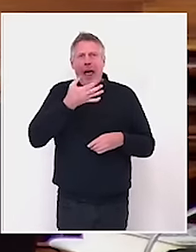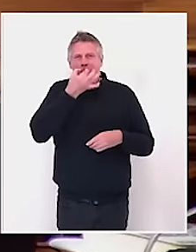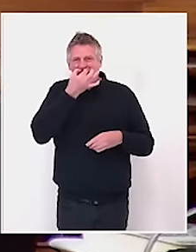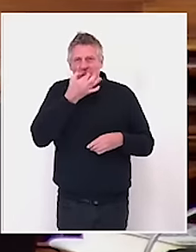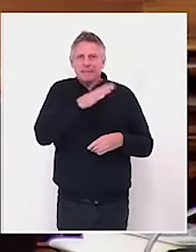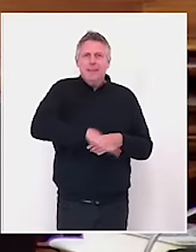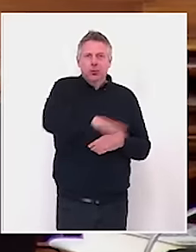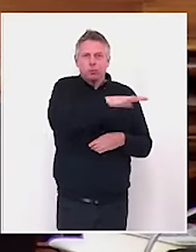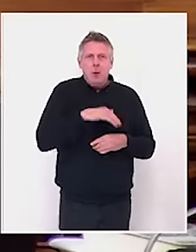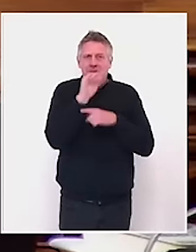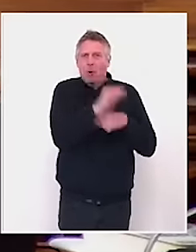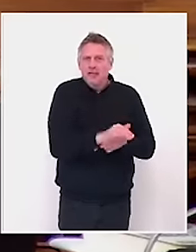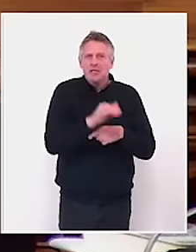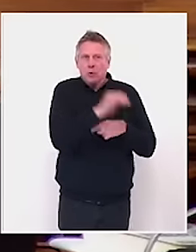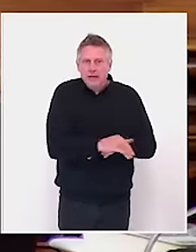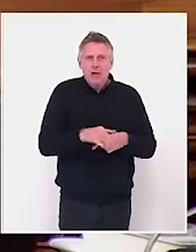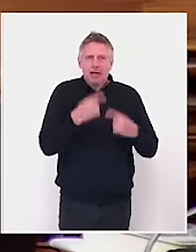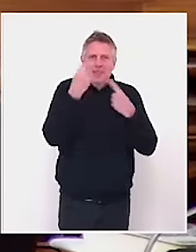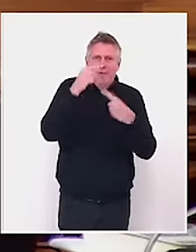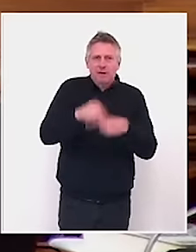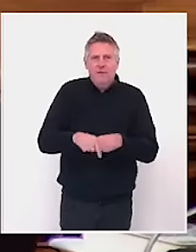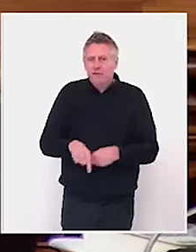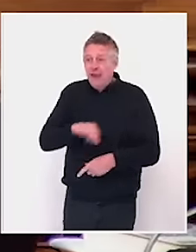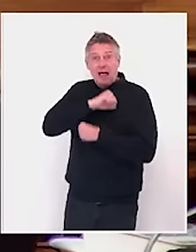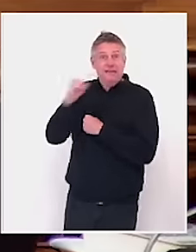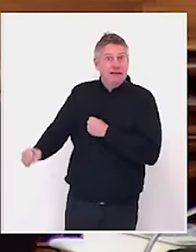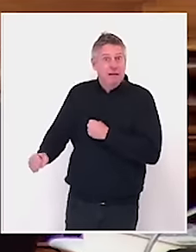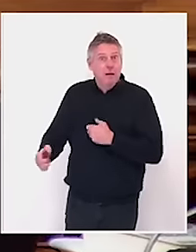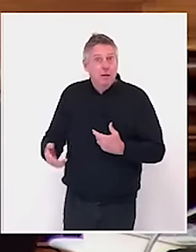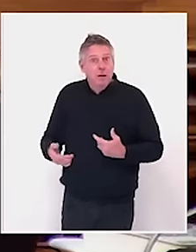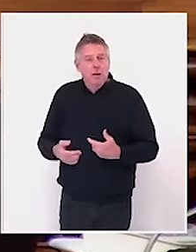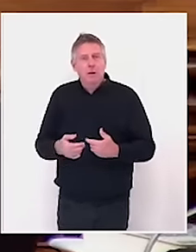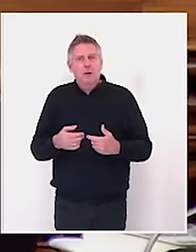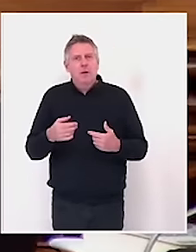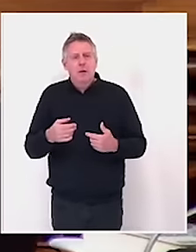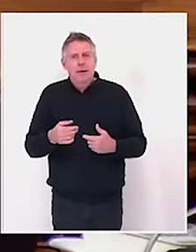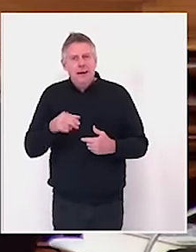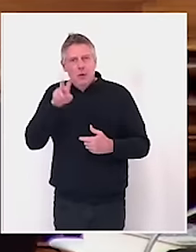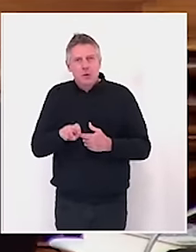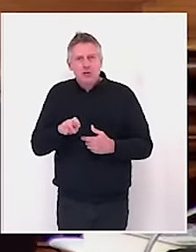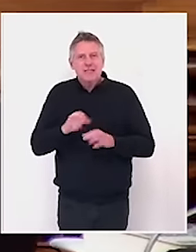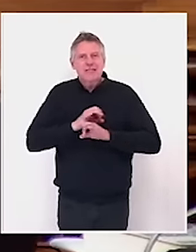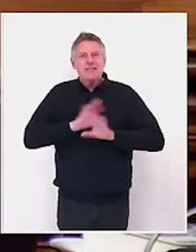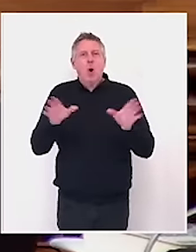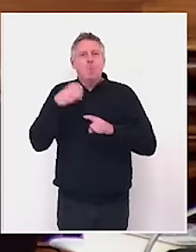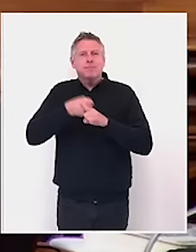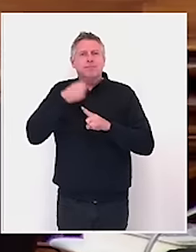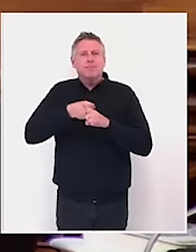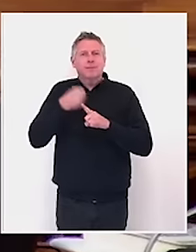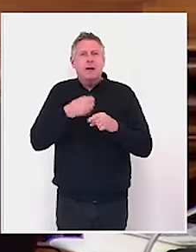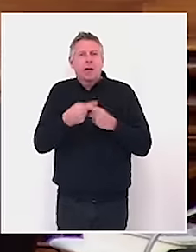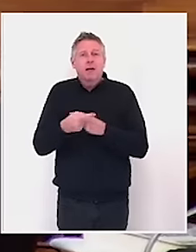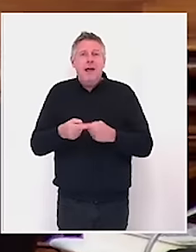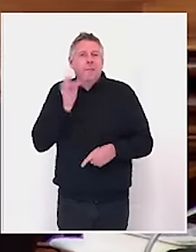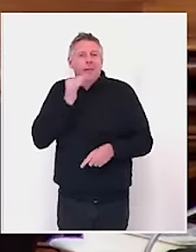son combat environnemental. Et lui, il disait, l'écologie sans lutte de classe, c'est du jardinage. Voilà, donc c'est juste pour rectifier, mais